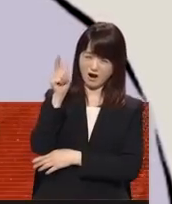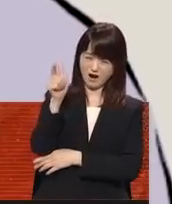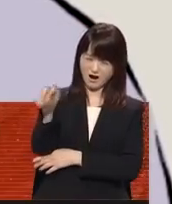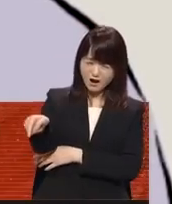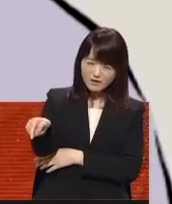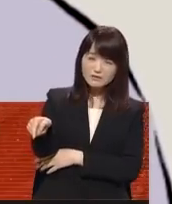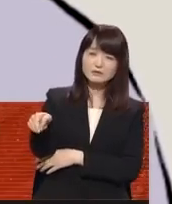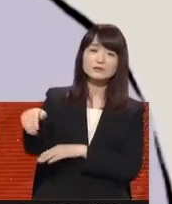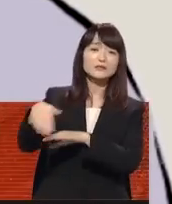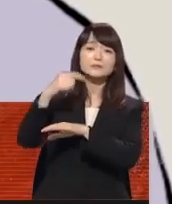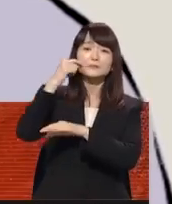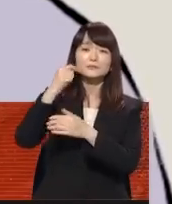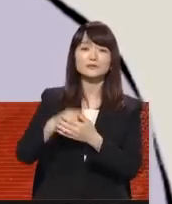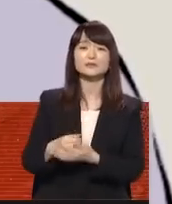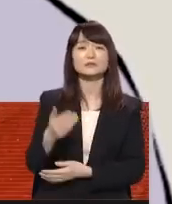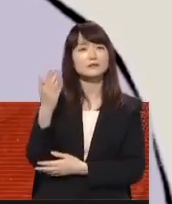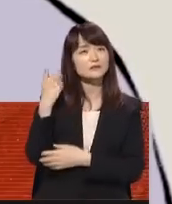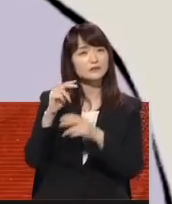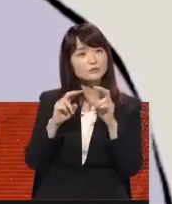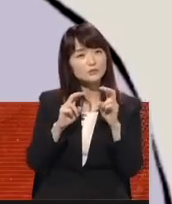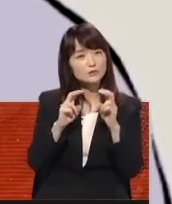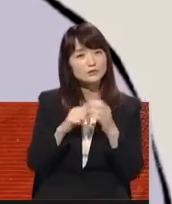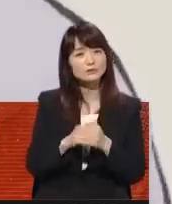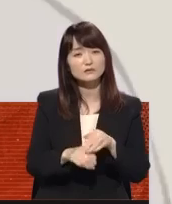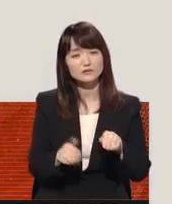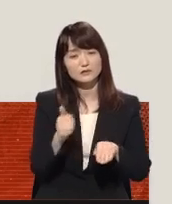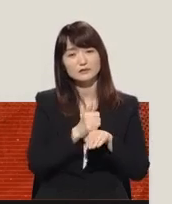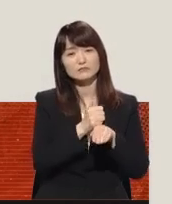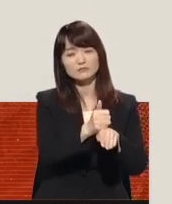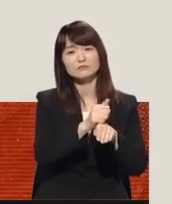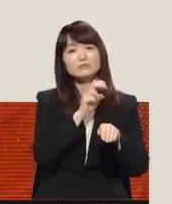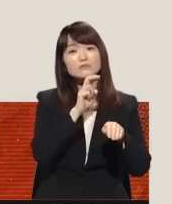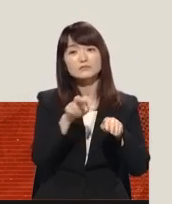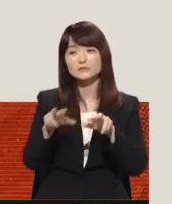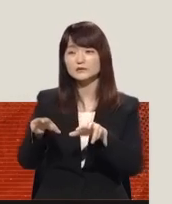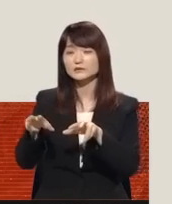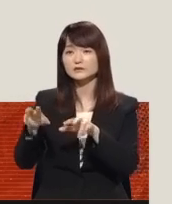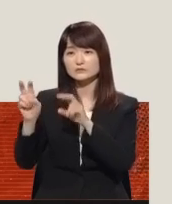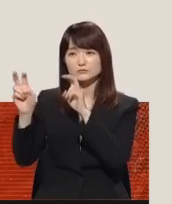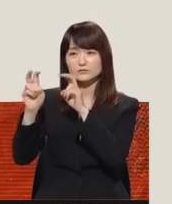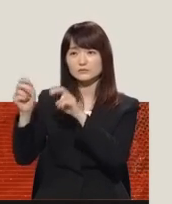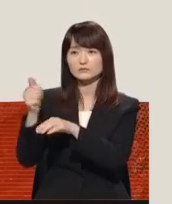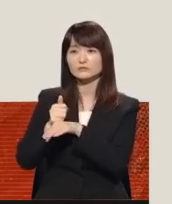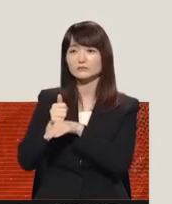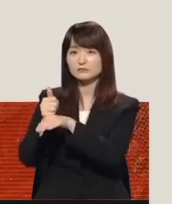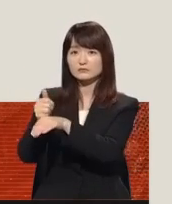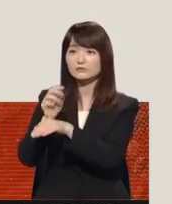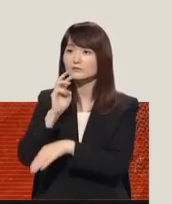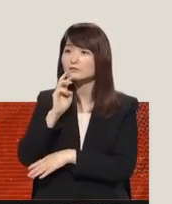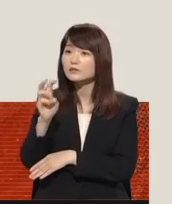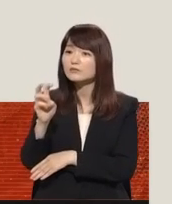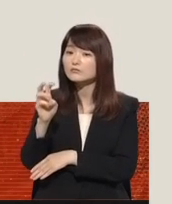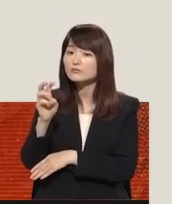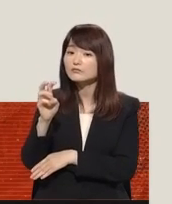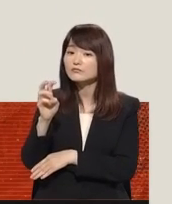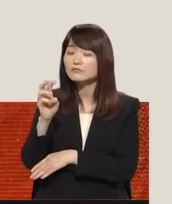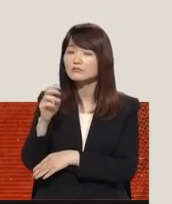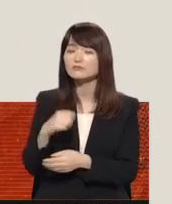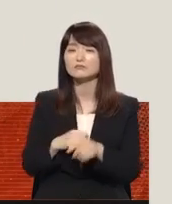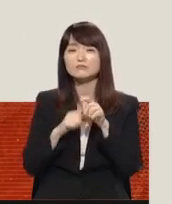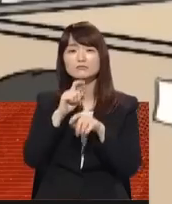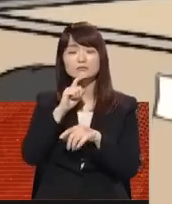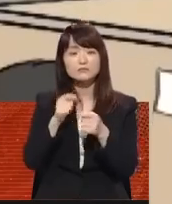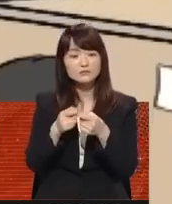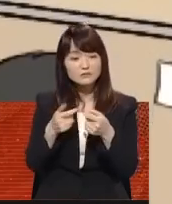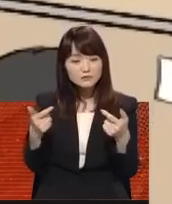멀어서 얼마나 많은데 하니까 지난번에 회사는 차로 20분 지금 다니는 사람은 차로 30분 10분 늘어났기 때문에 출퇴근이